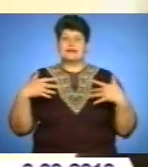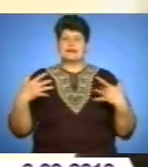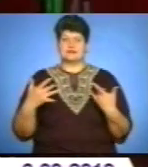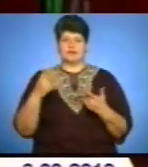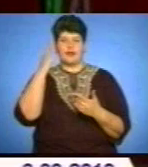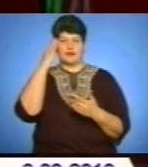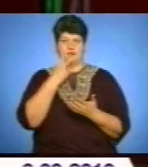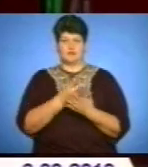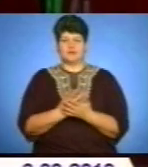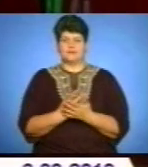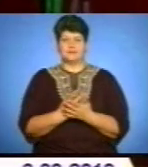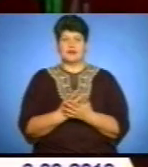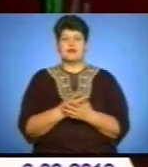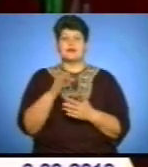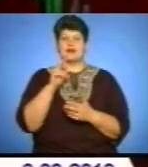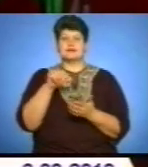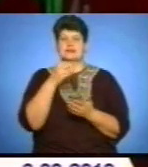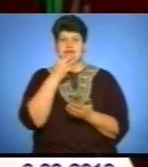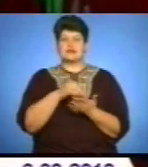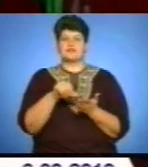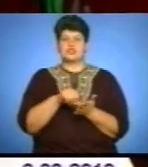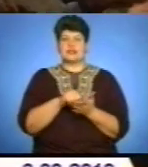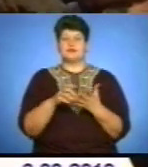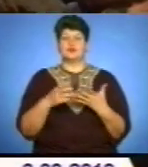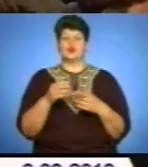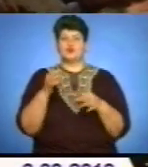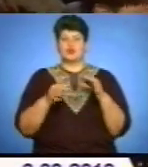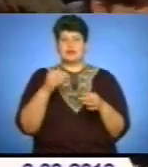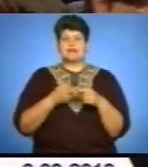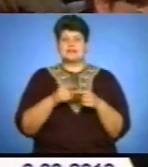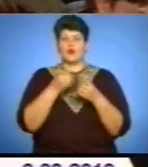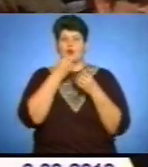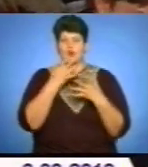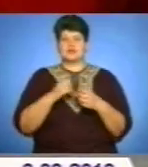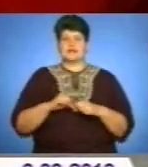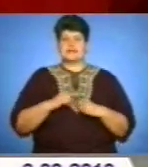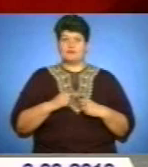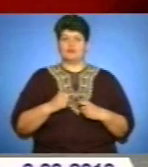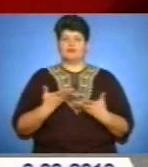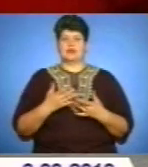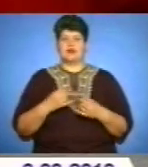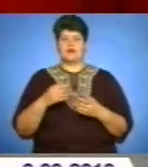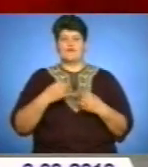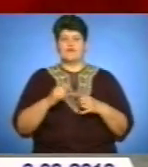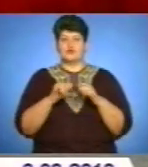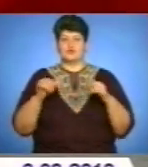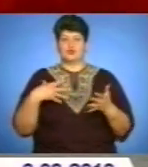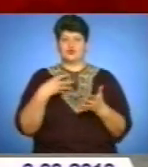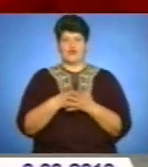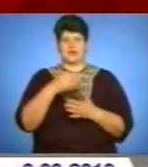проявити. Як зауважив член журі конкурсу Сергій Приходько, це хороший стимул для вдосконалення і розвитку своїх